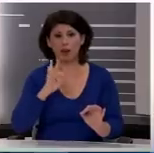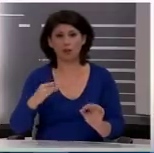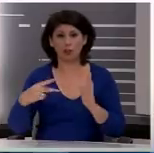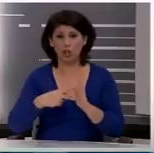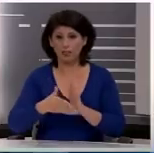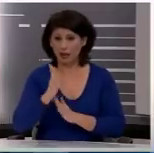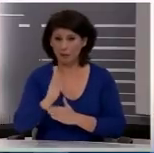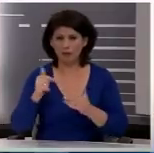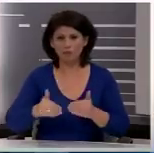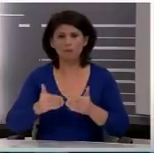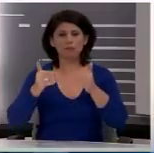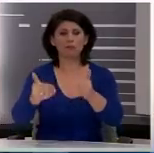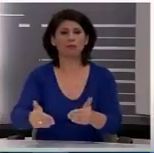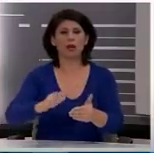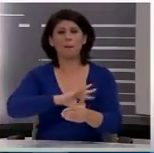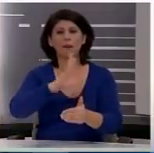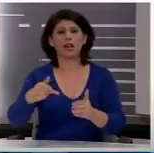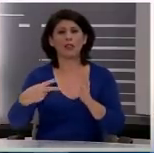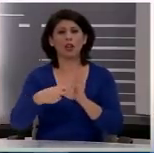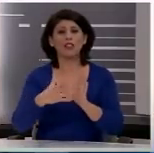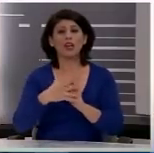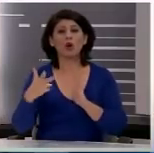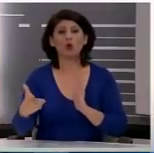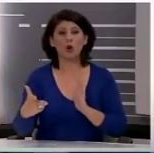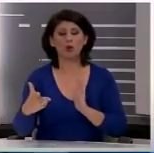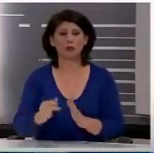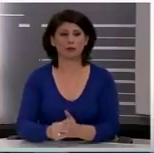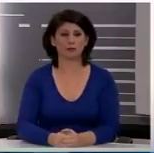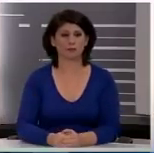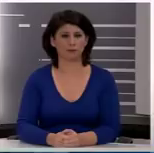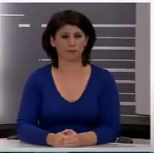2015 επεκτείναμε μέχρι το 2018.